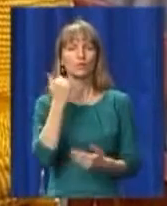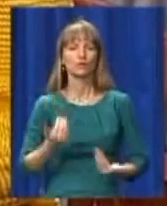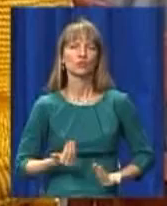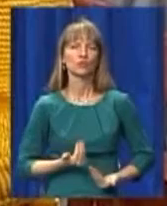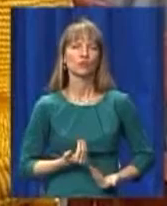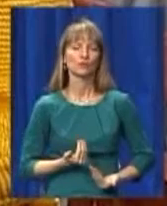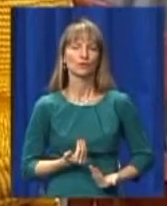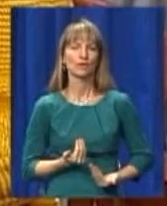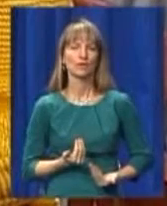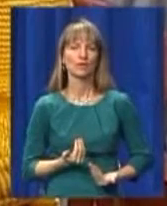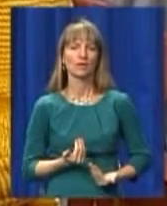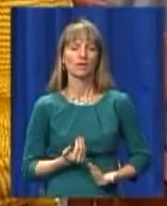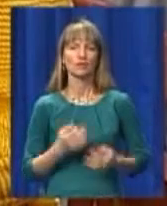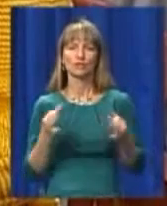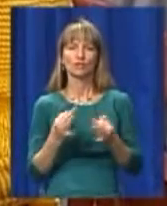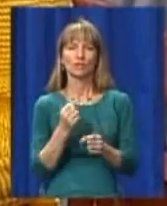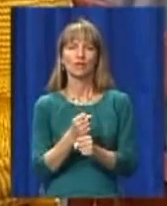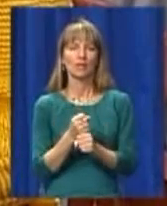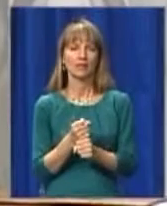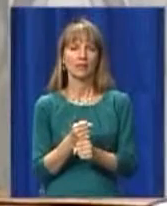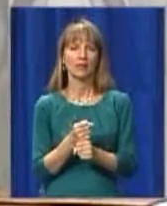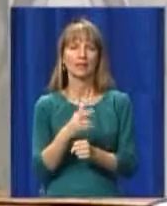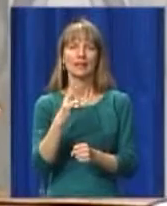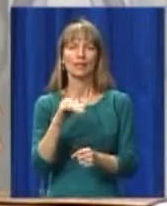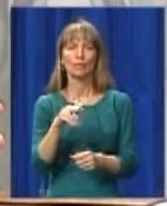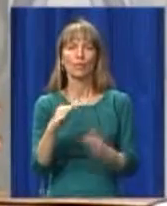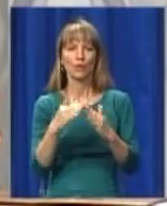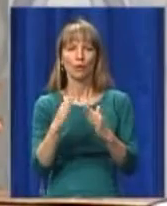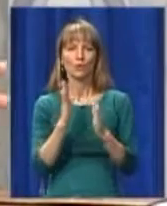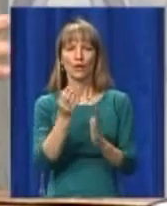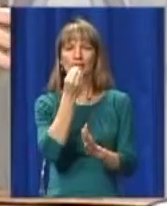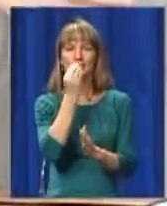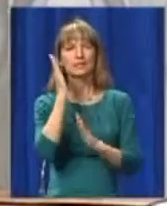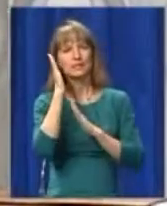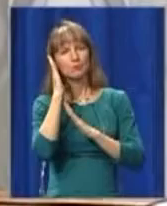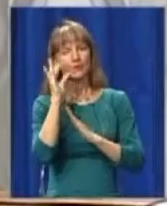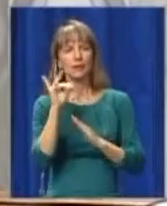нас є кот, да? Он нічого не делает, ні по дому, он только їсть, спить. И